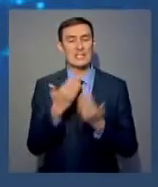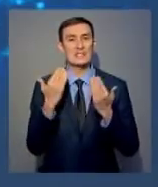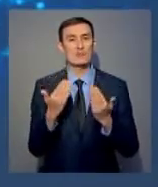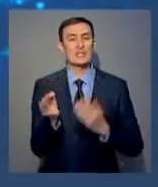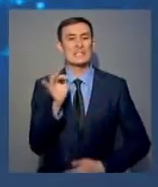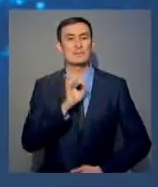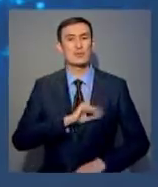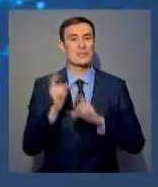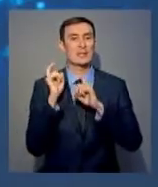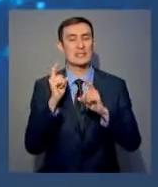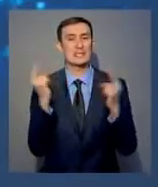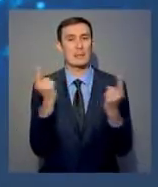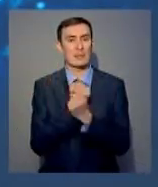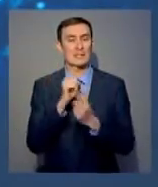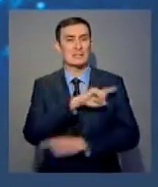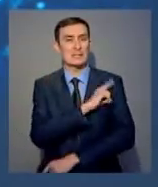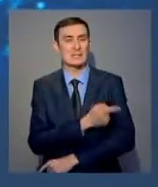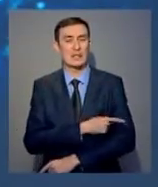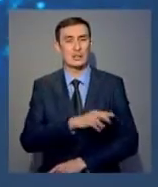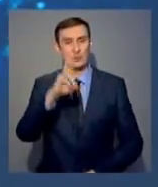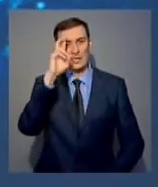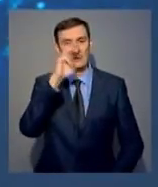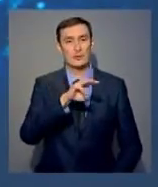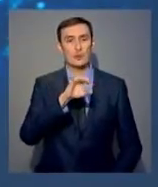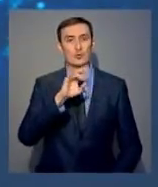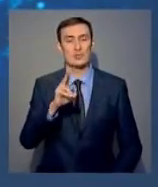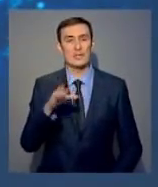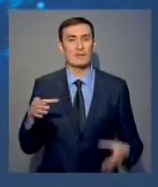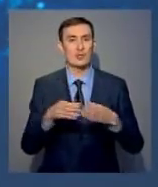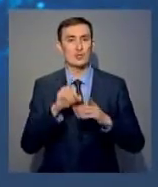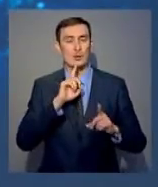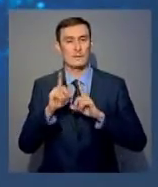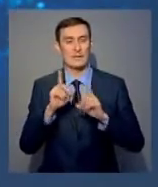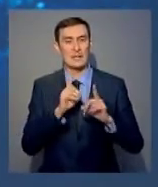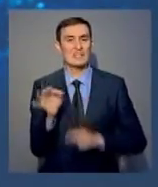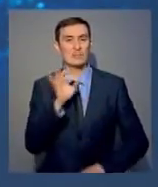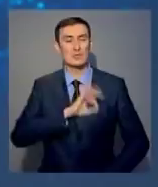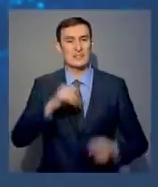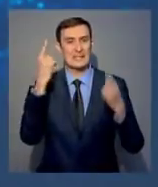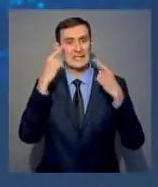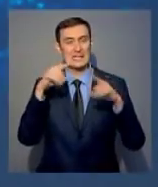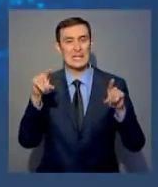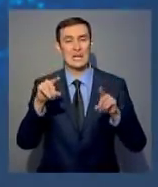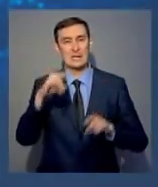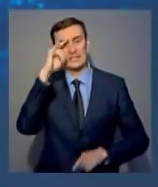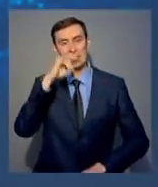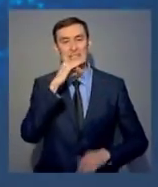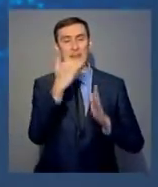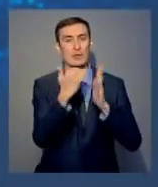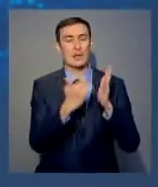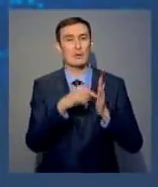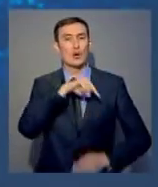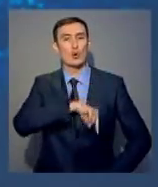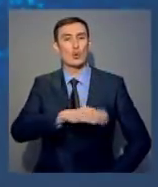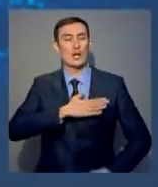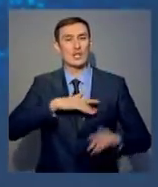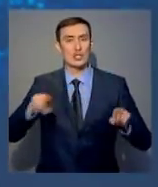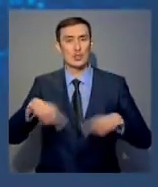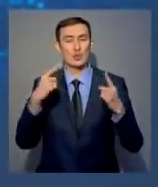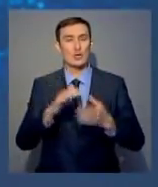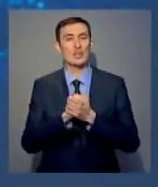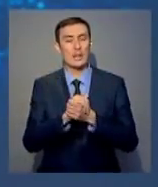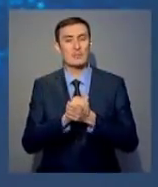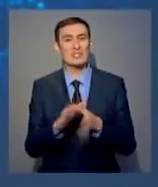использовать транзитный потенциал стран тюркского совета воспользоваться идеями казахстанской программой рухани жанру и еще крепче